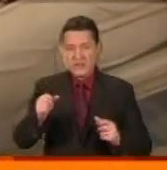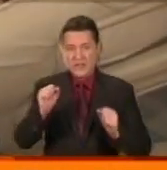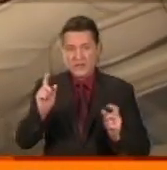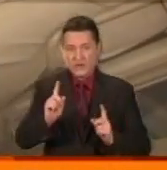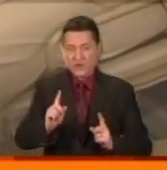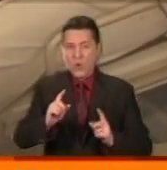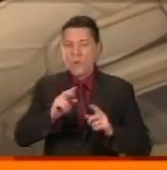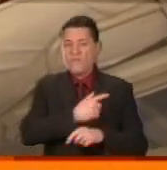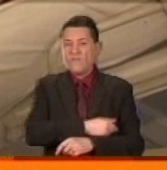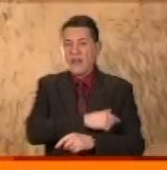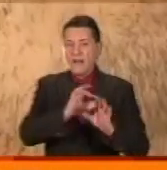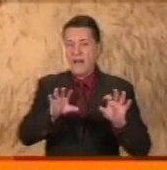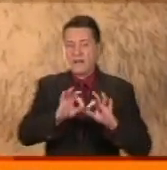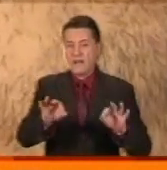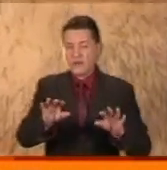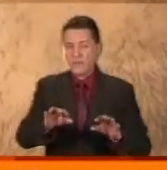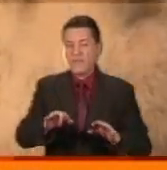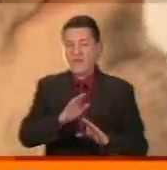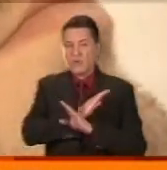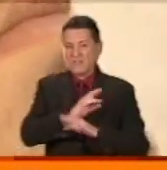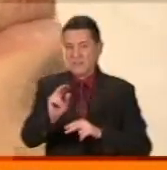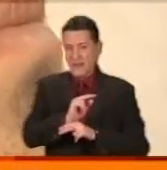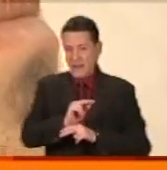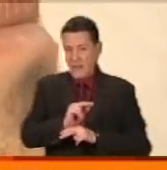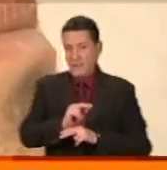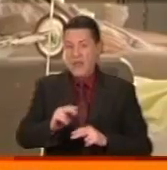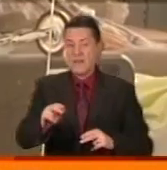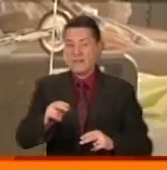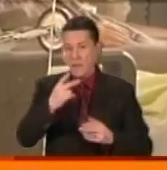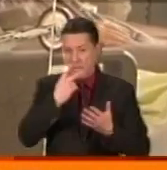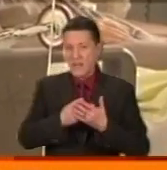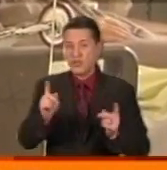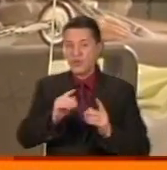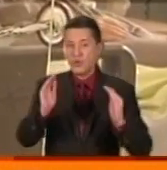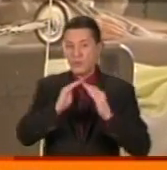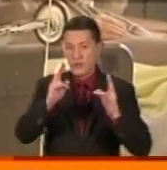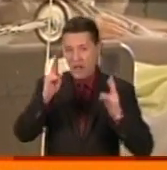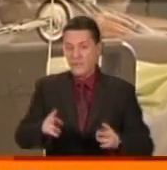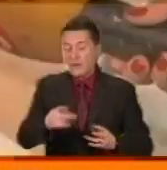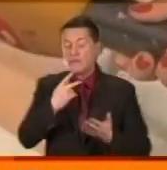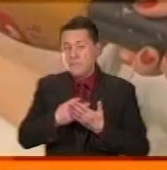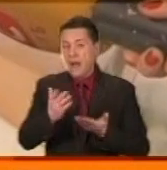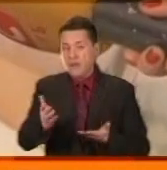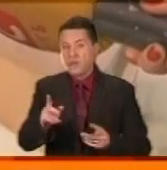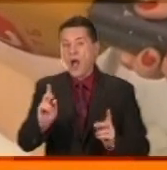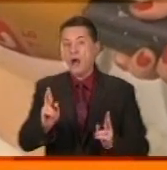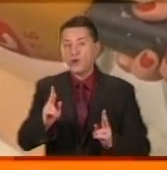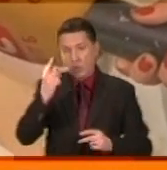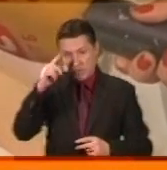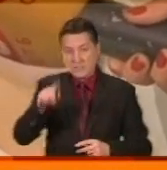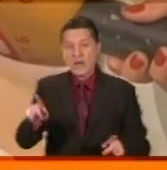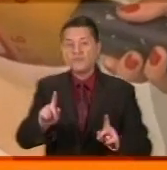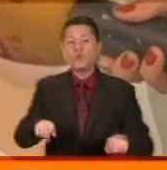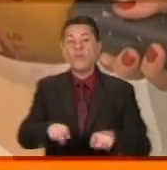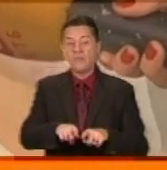лікарні розповідають про той Смертельний ремонт чи бачили що будинок аварійний ну бачили Хто знав що так